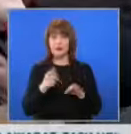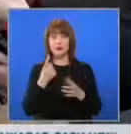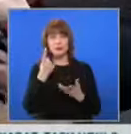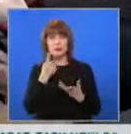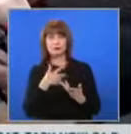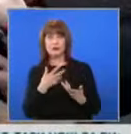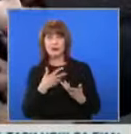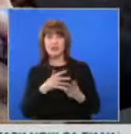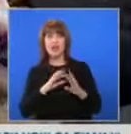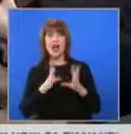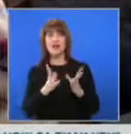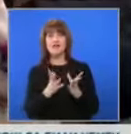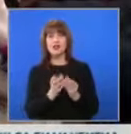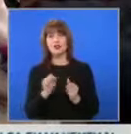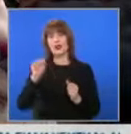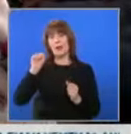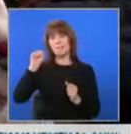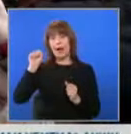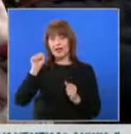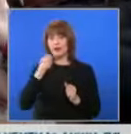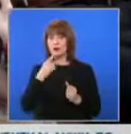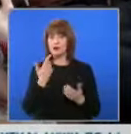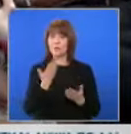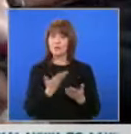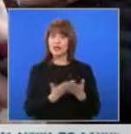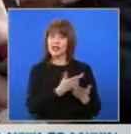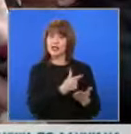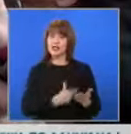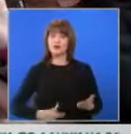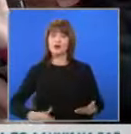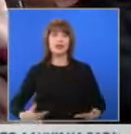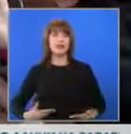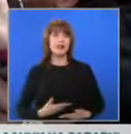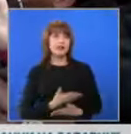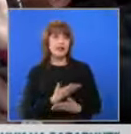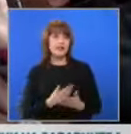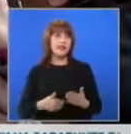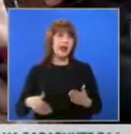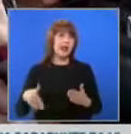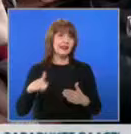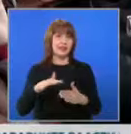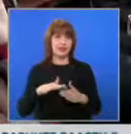на всички парламентарни групи, които поставят националните интереси над всичко.